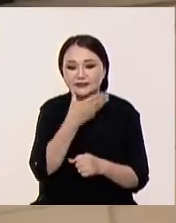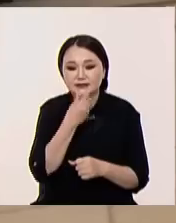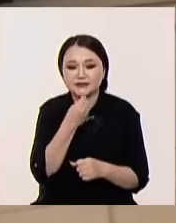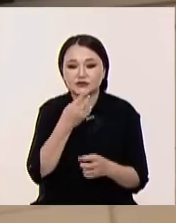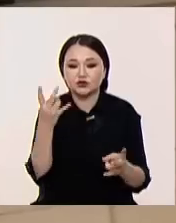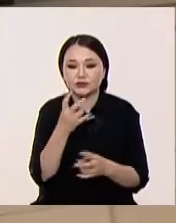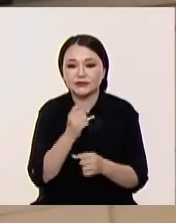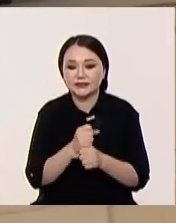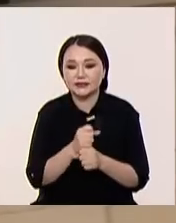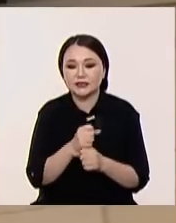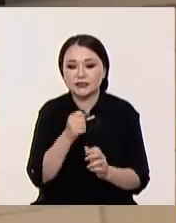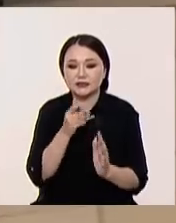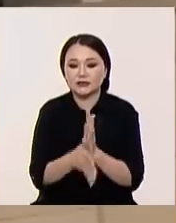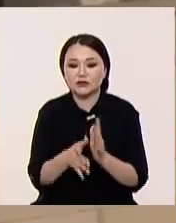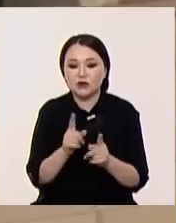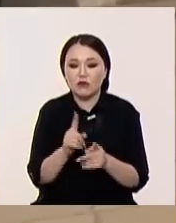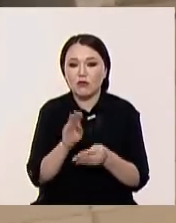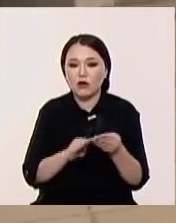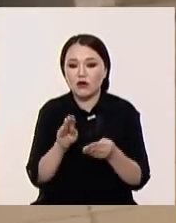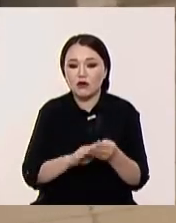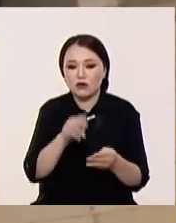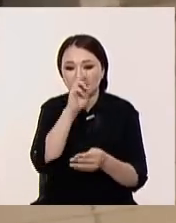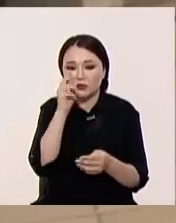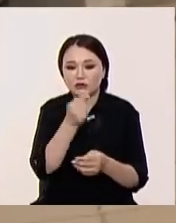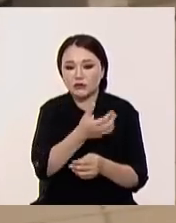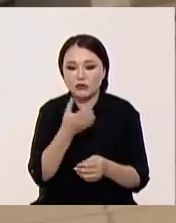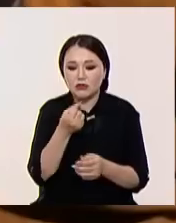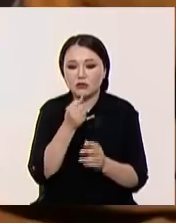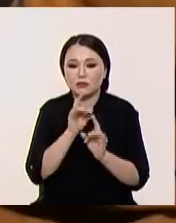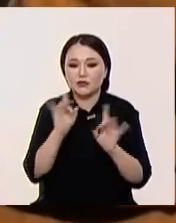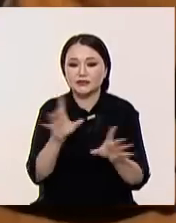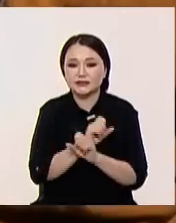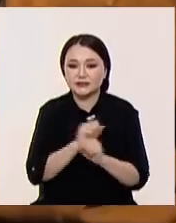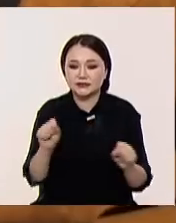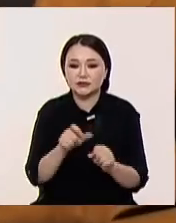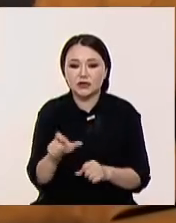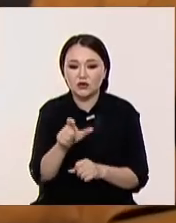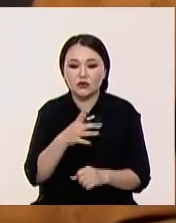керек. Бір рет жаса қайта-қайта үкіметтің қалтасынан ақшаны шығармау керек. Жол нашар.